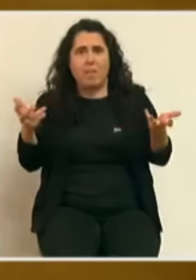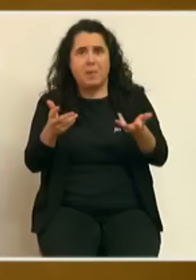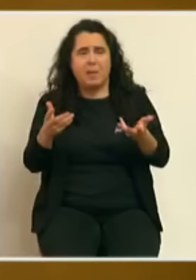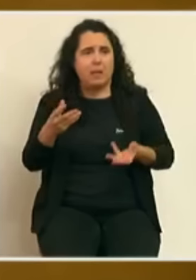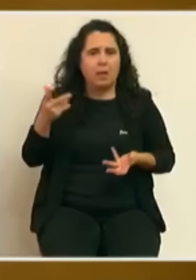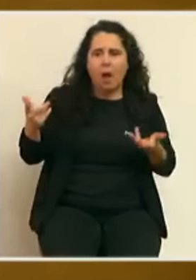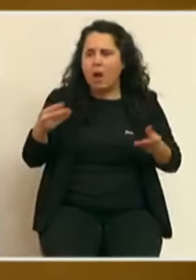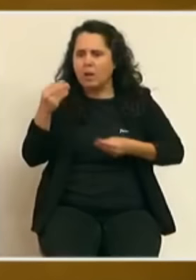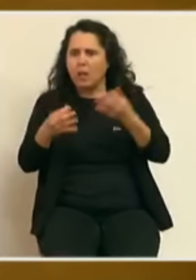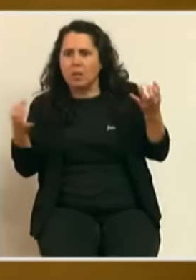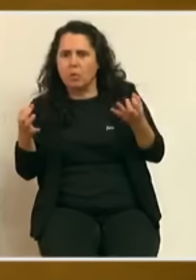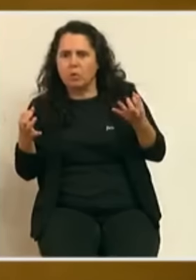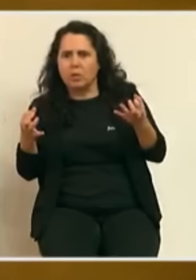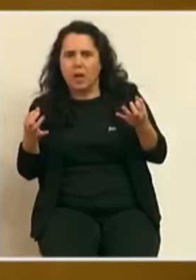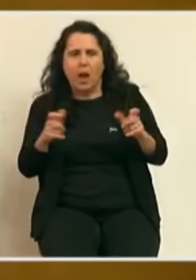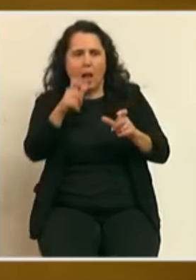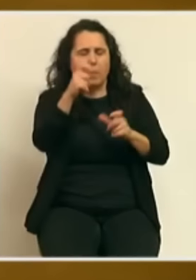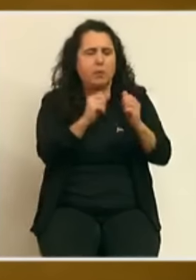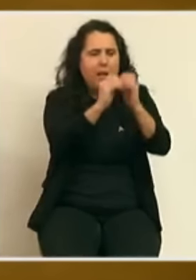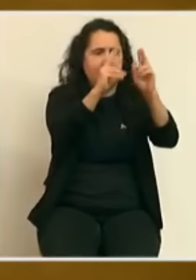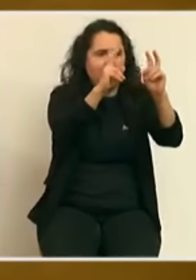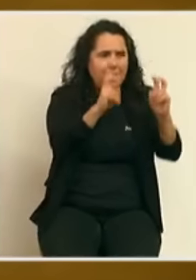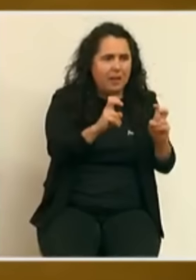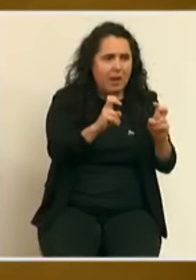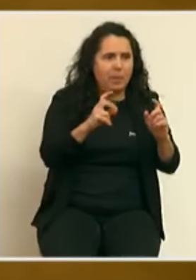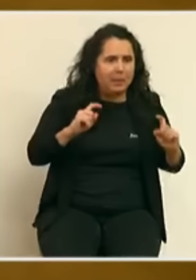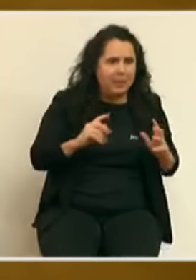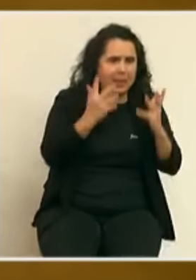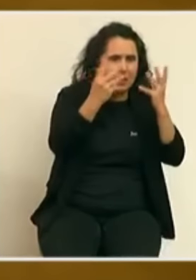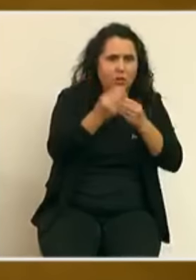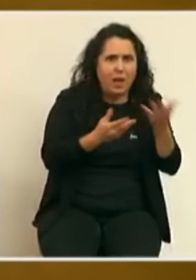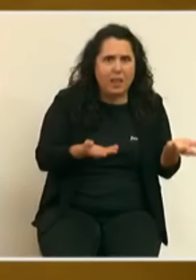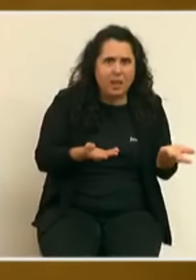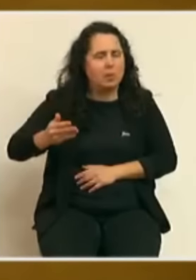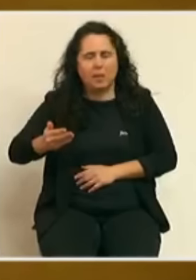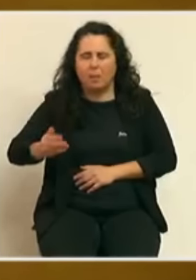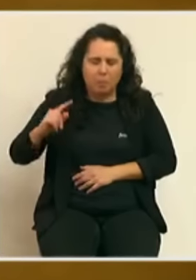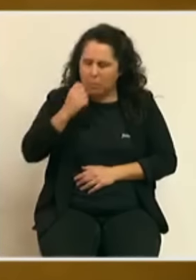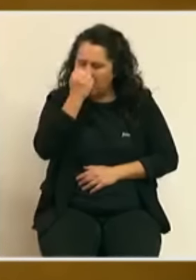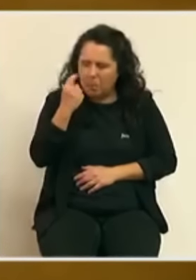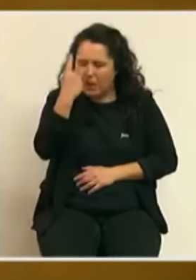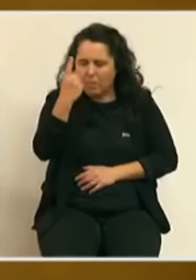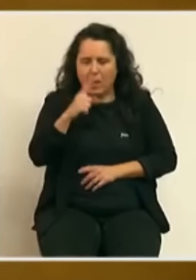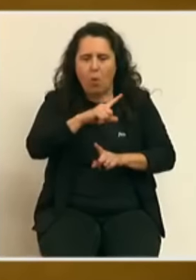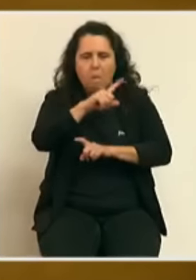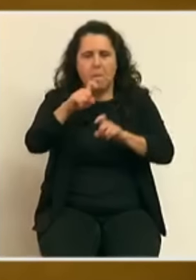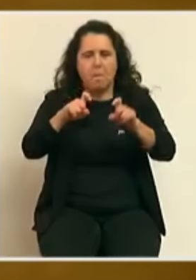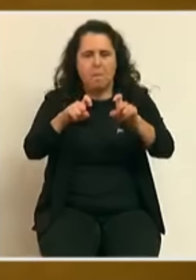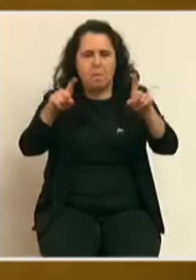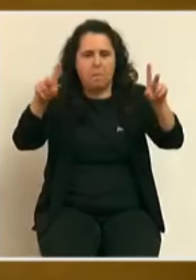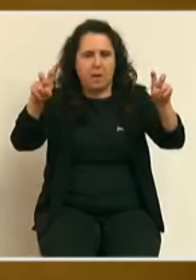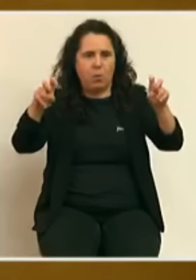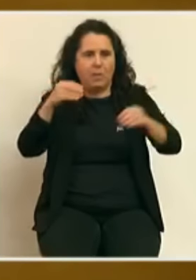debatia confinar a la població per salvar-la? I per damunt de tot, la pregunta que es